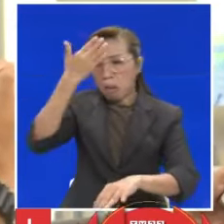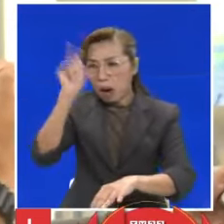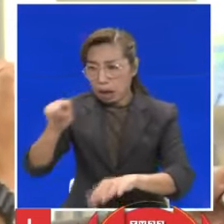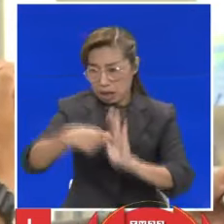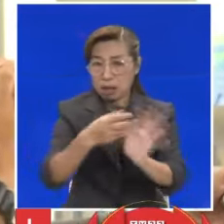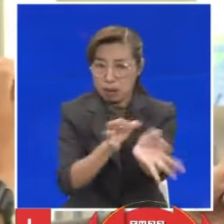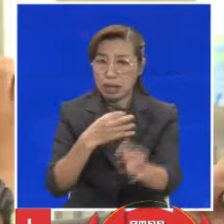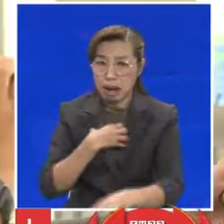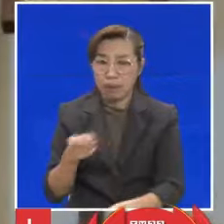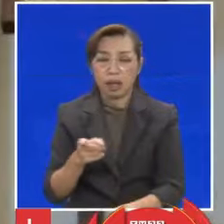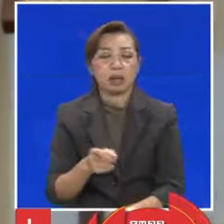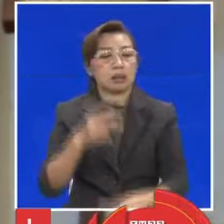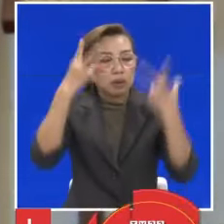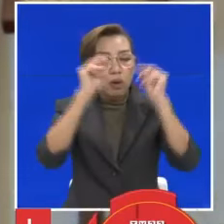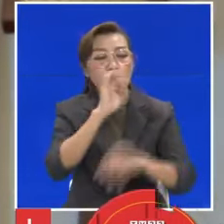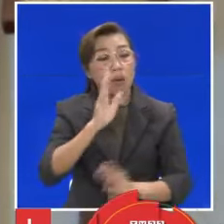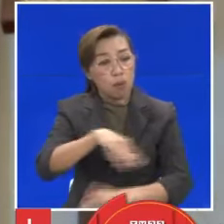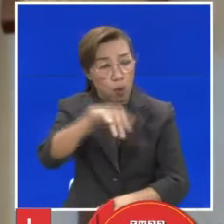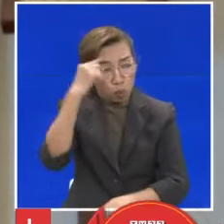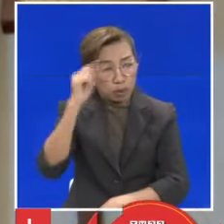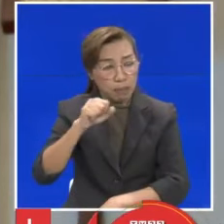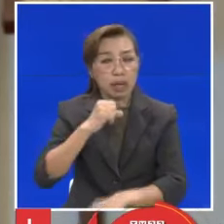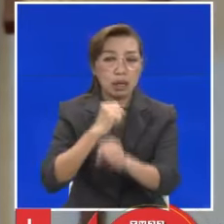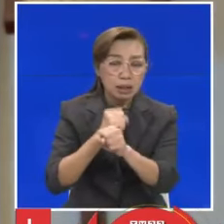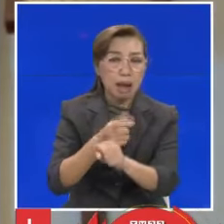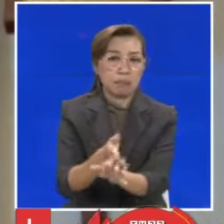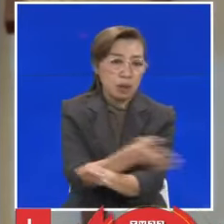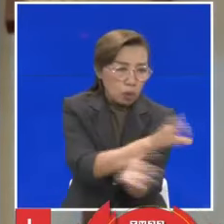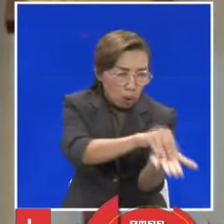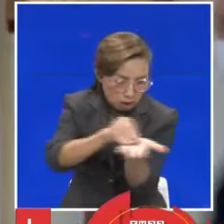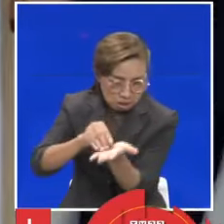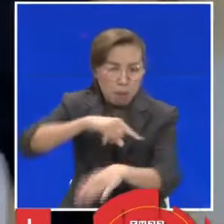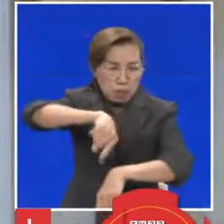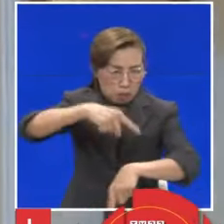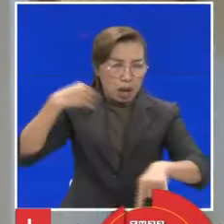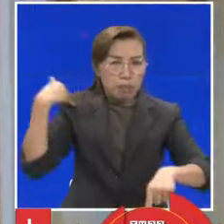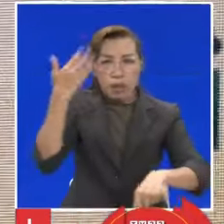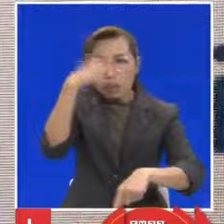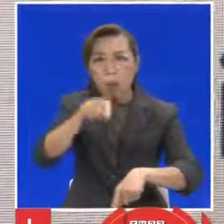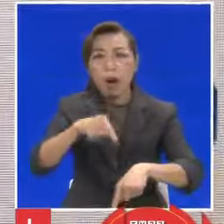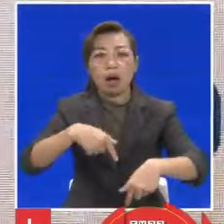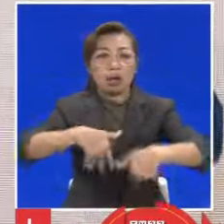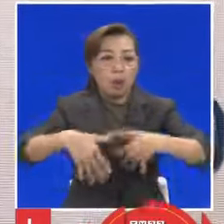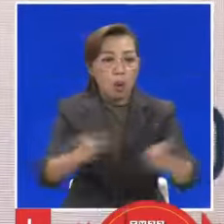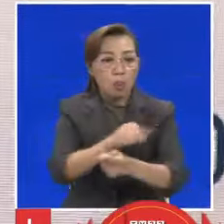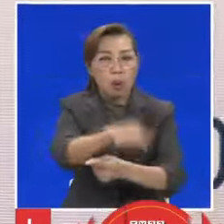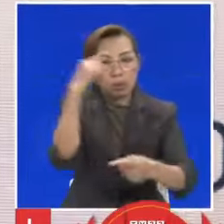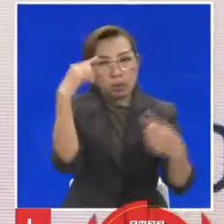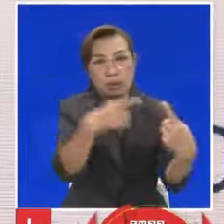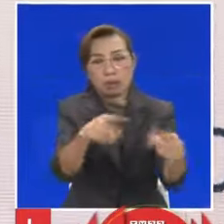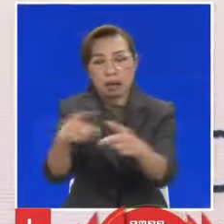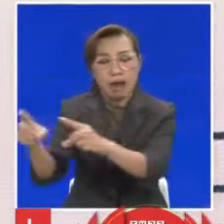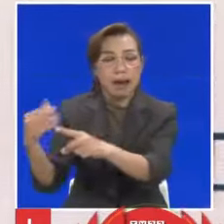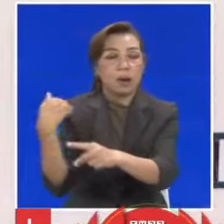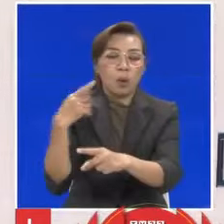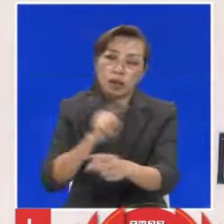นายกบอกว่าทุกคนทราบอยู่แล้วว่าต้องใช้เวลาในการรับฟังความคิดเห็นเพราะเราเนี่ยอยู่ในสังคมที่มีความเห็นต่างจึงท